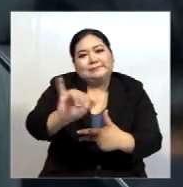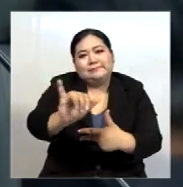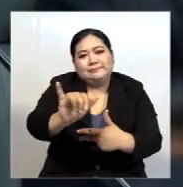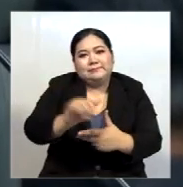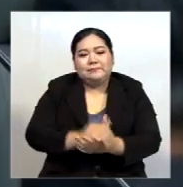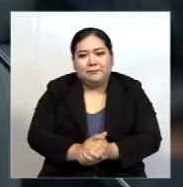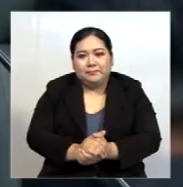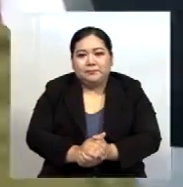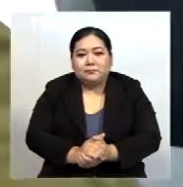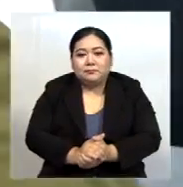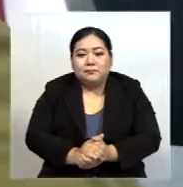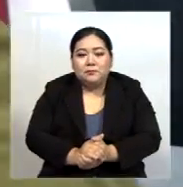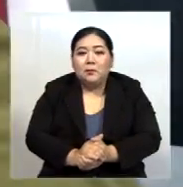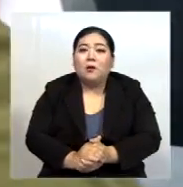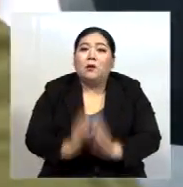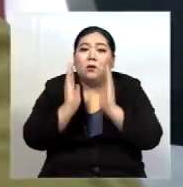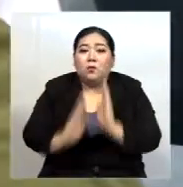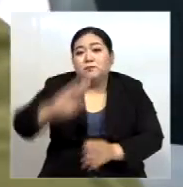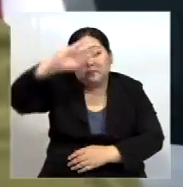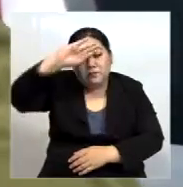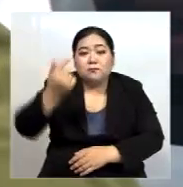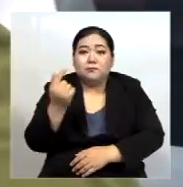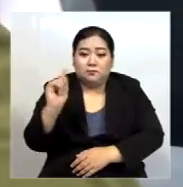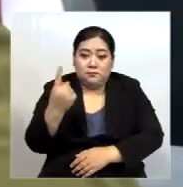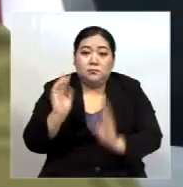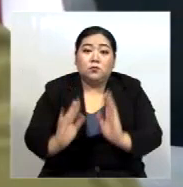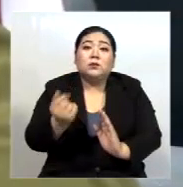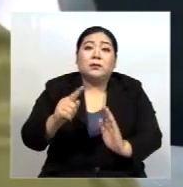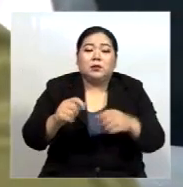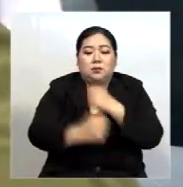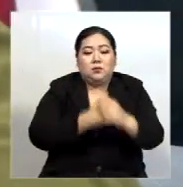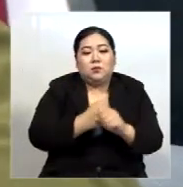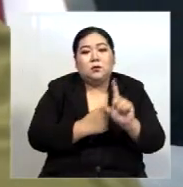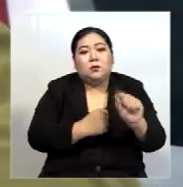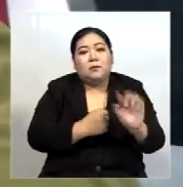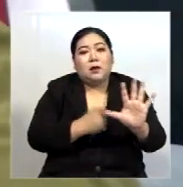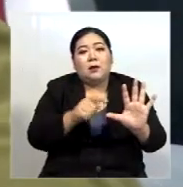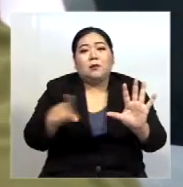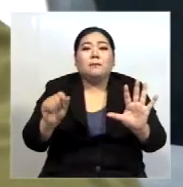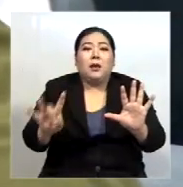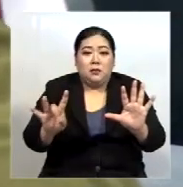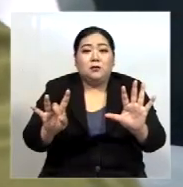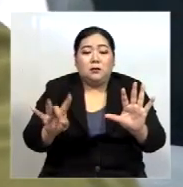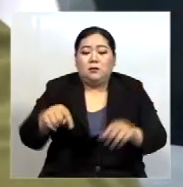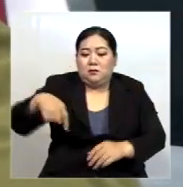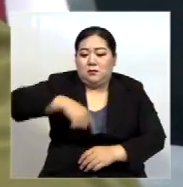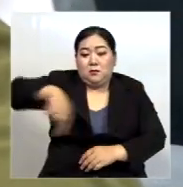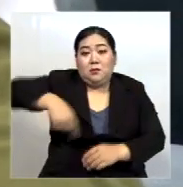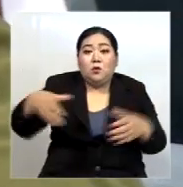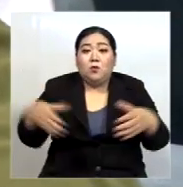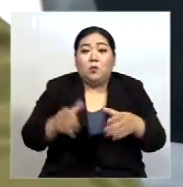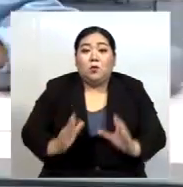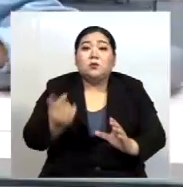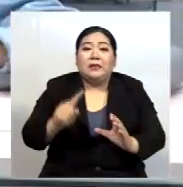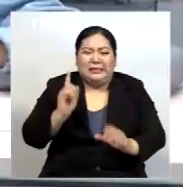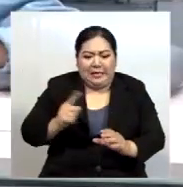โดยจากการสอบสวนโรคคุณหมอย้ำนะครับว่าผู้ป่วยรายใหม่11คนเนี่ยอายุระหว่าง25ถึง28ปีในกลุ่มนี้จริงๆพบ